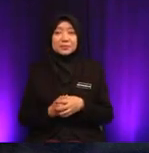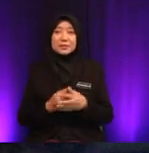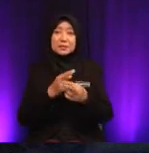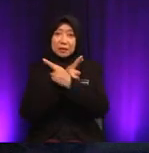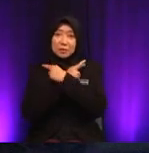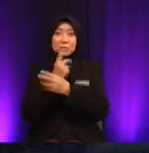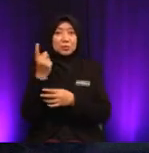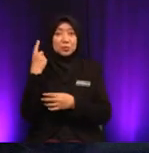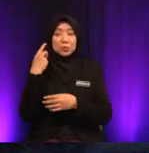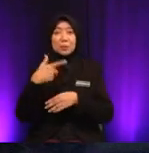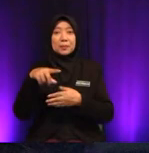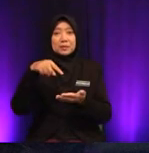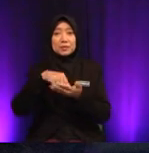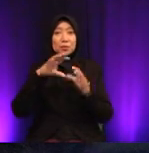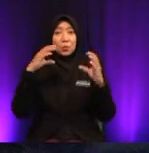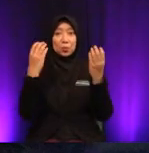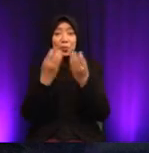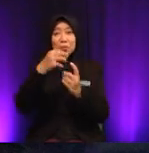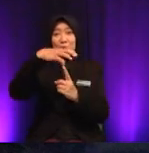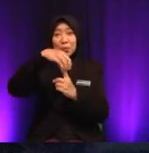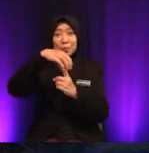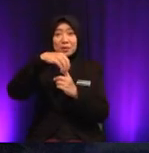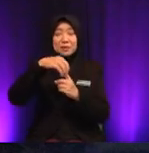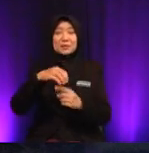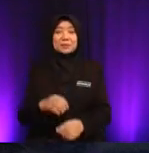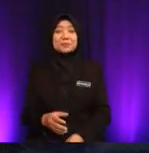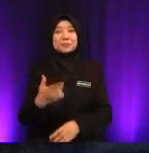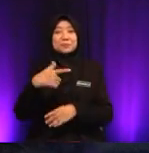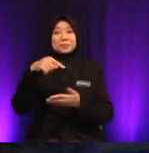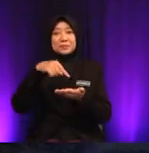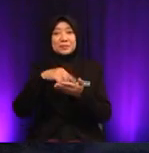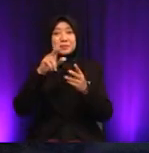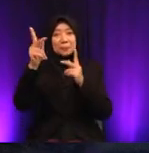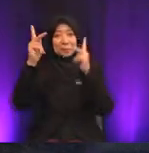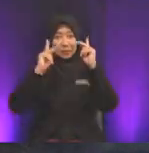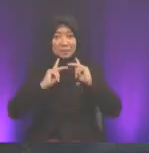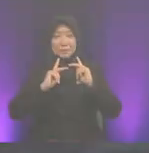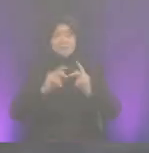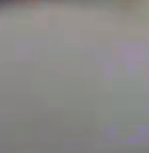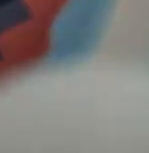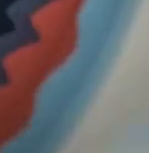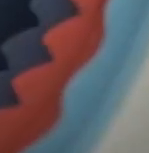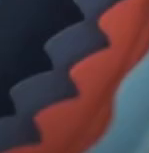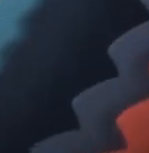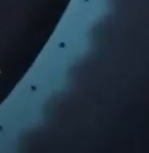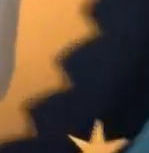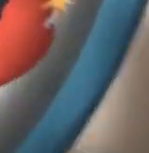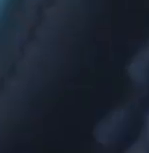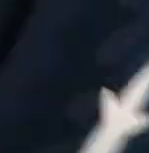kita kumpulkan lagi banyak Bos stroberi ah jangan lupa di sini kita akan kembali dalam Menengah Atas